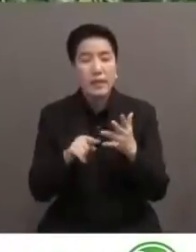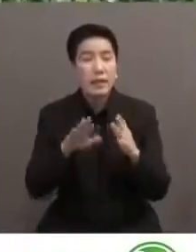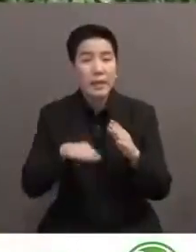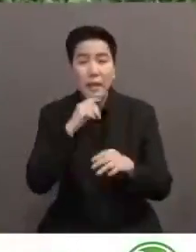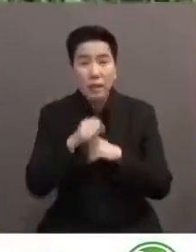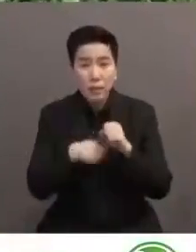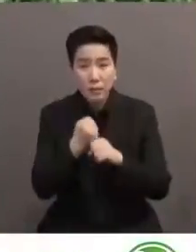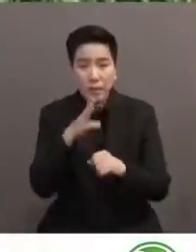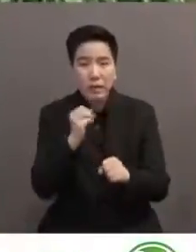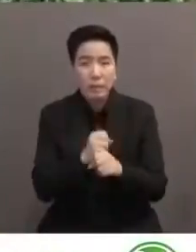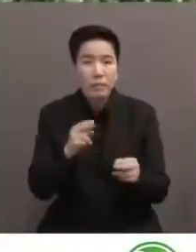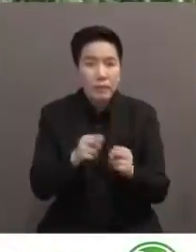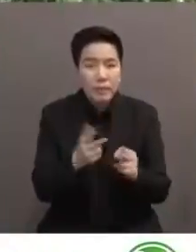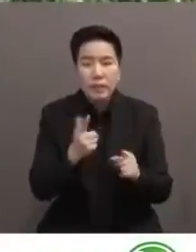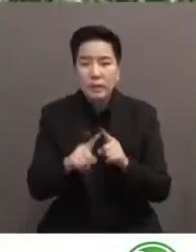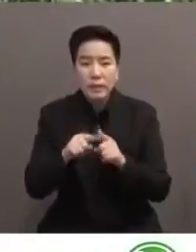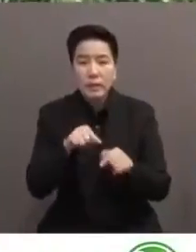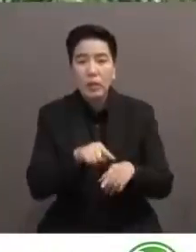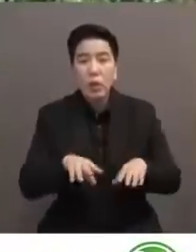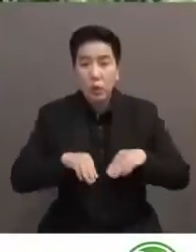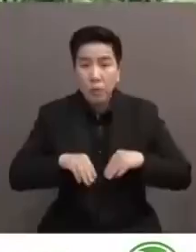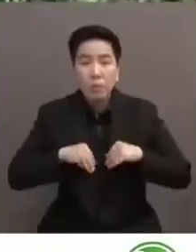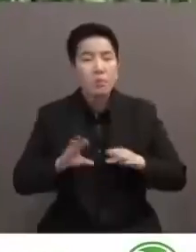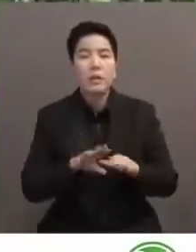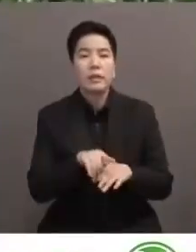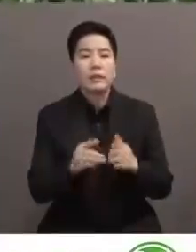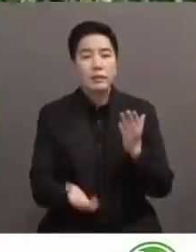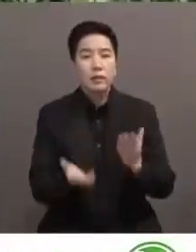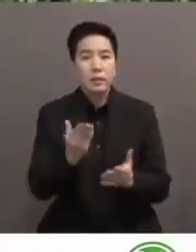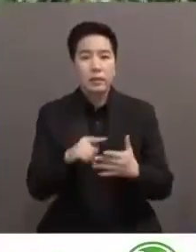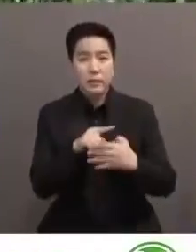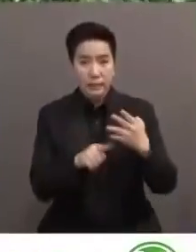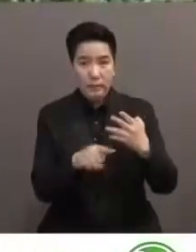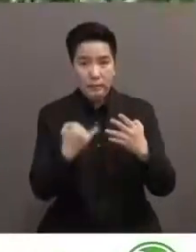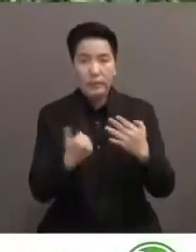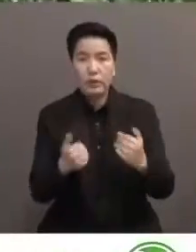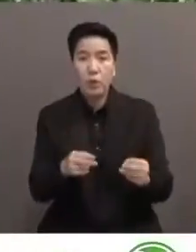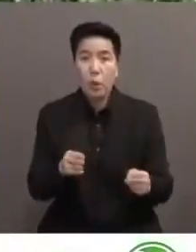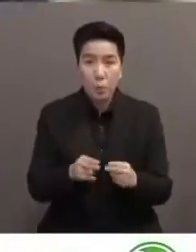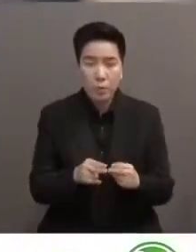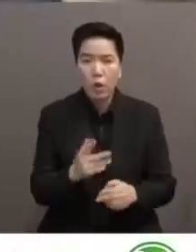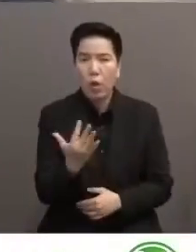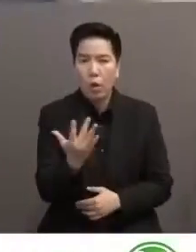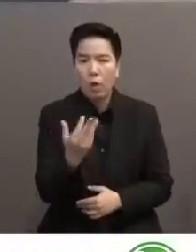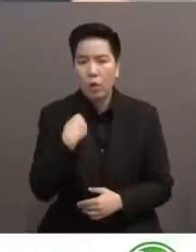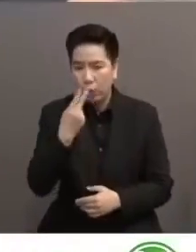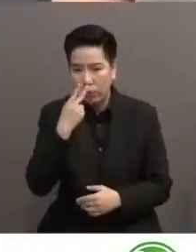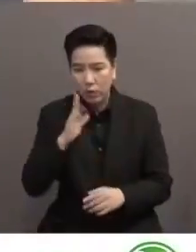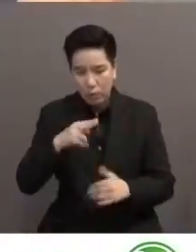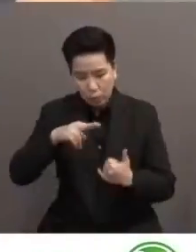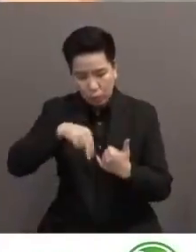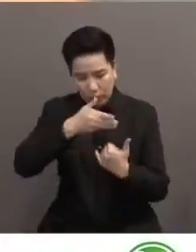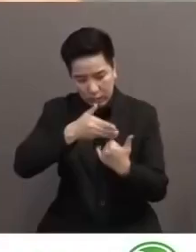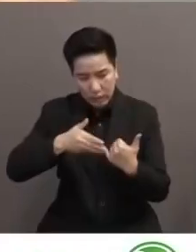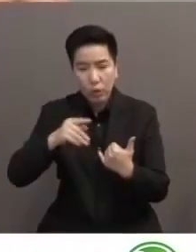15ปีไปเพื่ออนาจารแม้ว่าผู้นั้นจะยินยอมหรือไม่ก็ตามครับ ค่ะส่วนข้อหาข่มขืนกระทำชำเรานะคะต้องรอผลตรวจจากแ